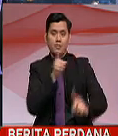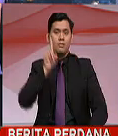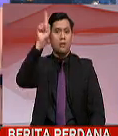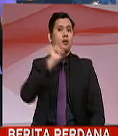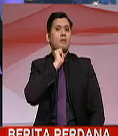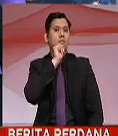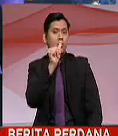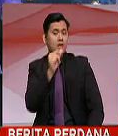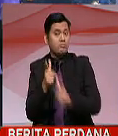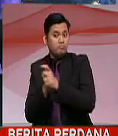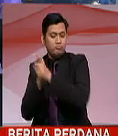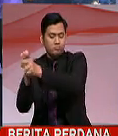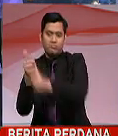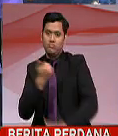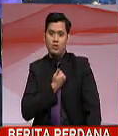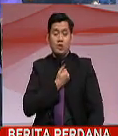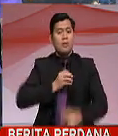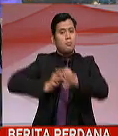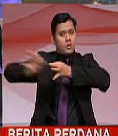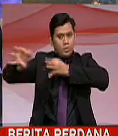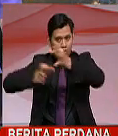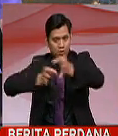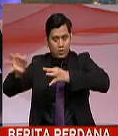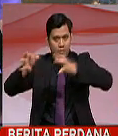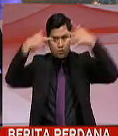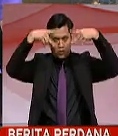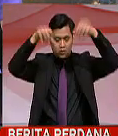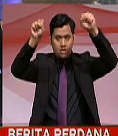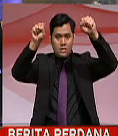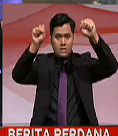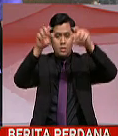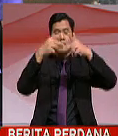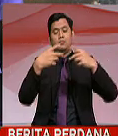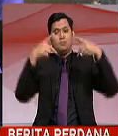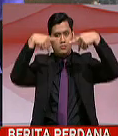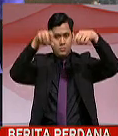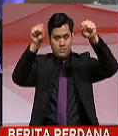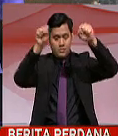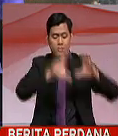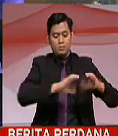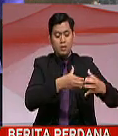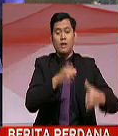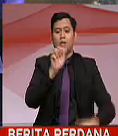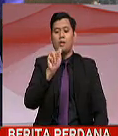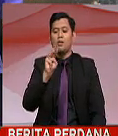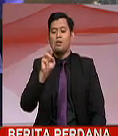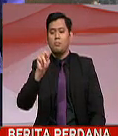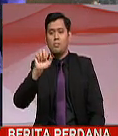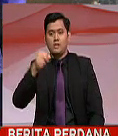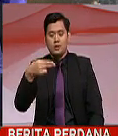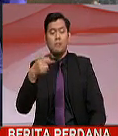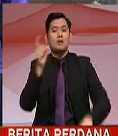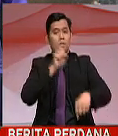bukan melarikan diri. Beliau mengulas kenyataan Presiden Parti Amanah Muhammad Sabu semasa sesi perbahasan di Dewan